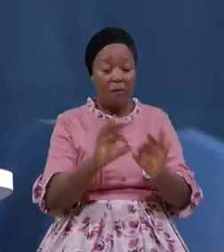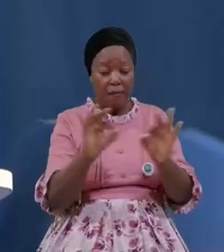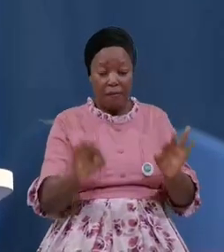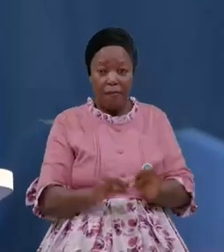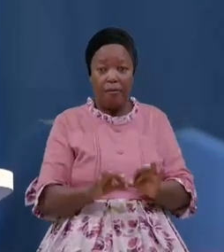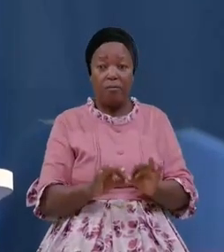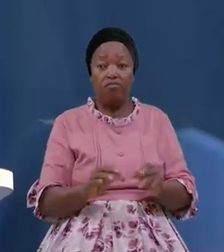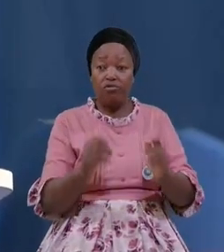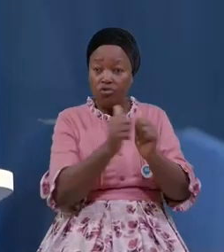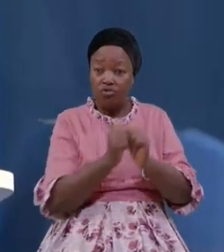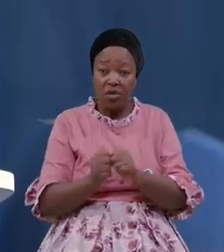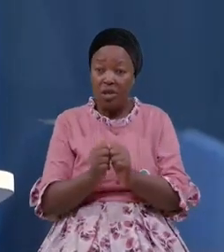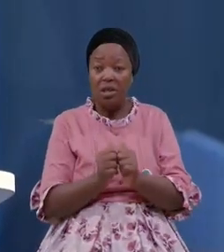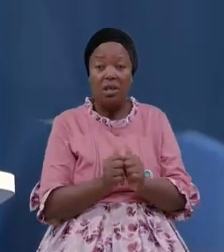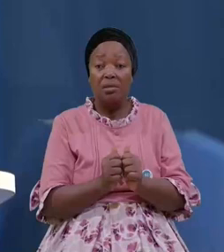spécial